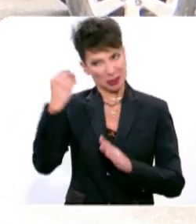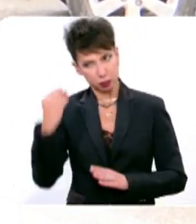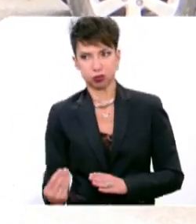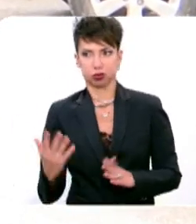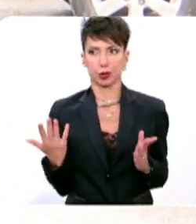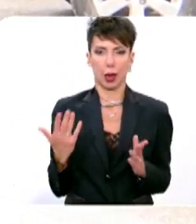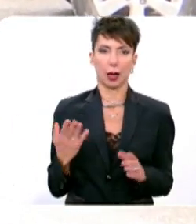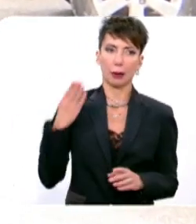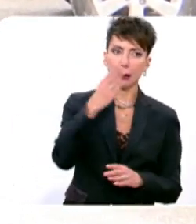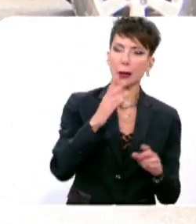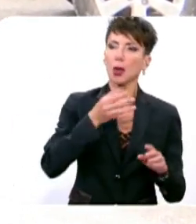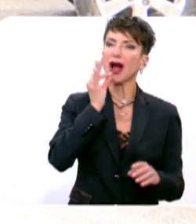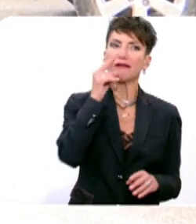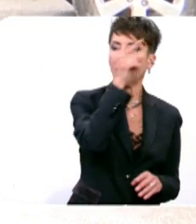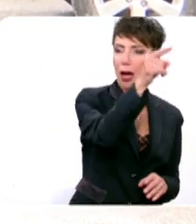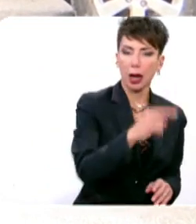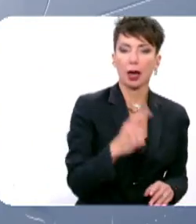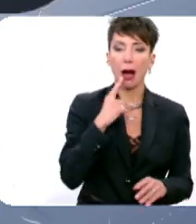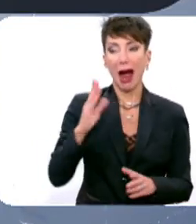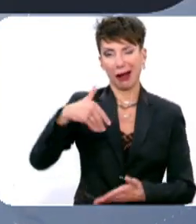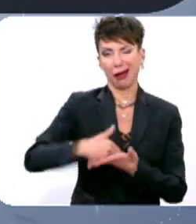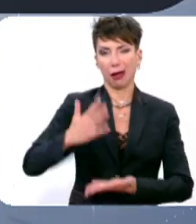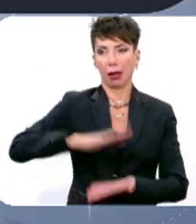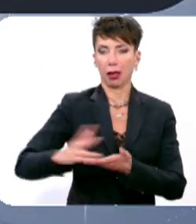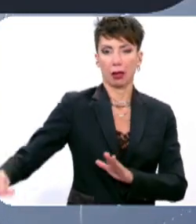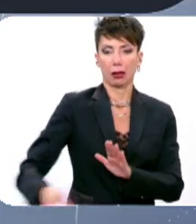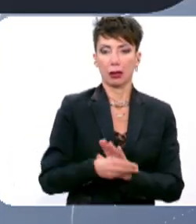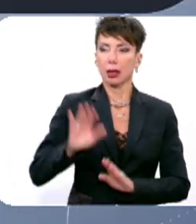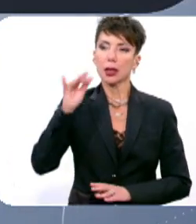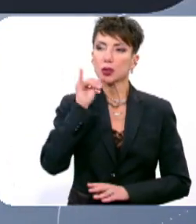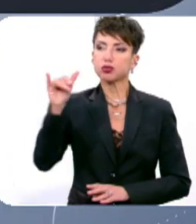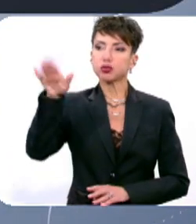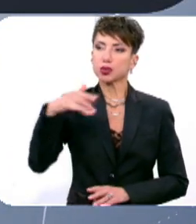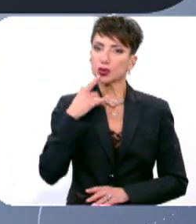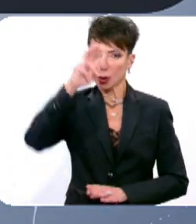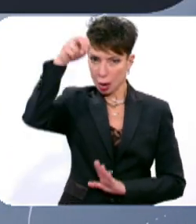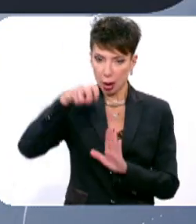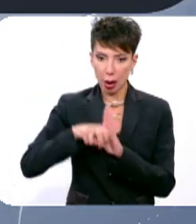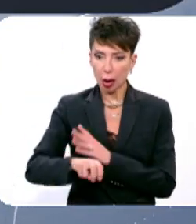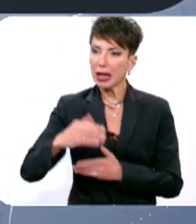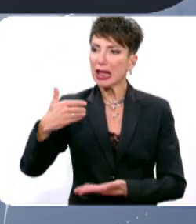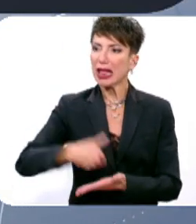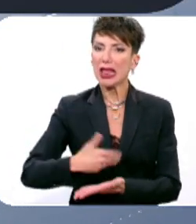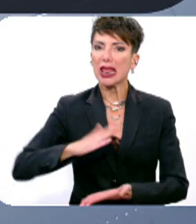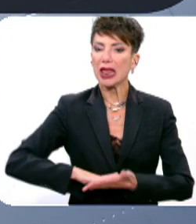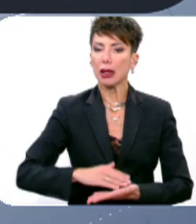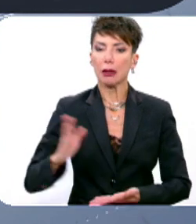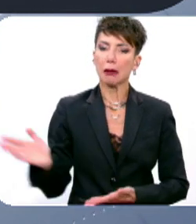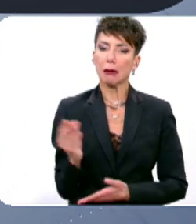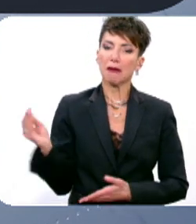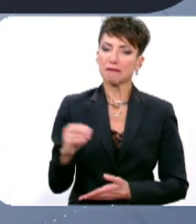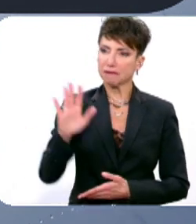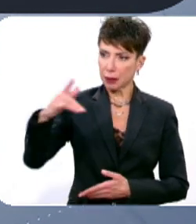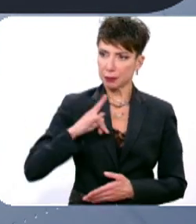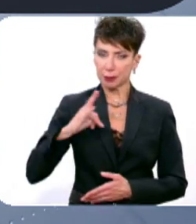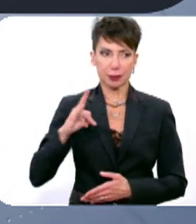ζητούσε να τοποθετήσουν τα χρήματα μέσα σε φάκελο. Να σου πω, τώρα κατεβαίνω, τι να βάλω μέσα στο φάκελο? Περίμενε να βγω έξω από